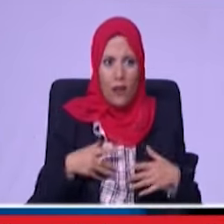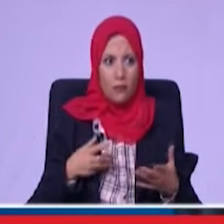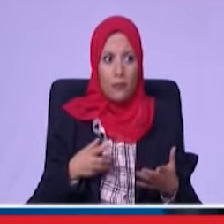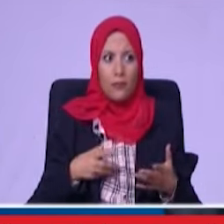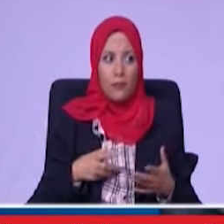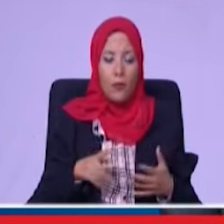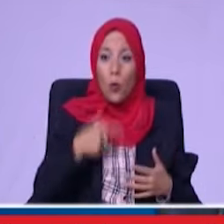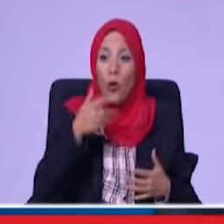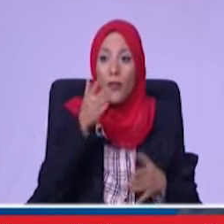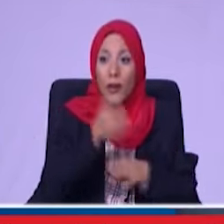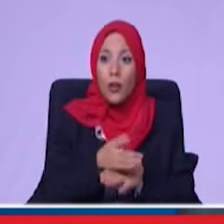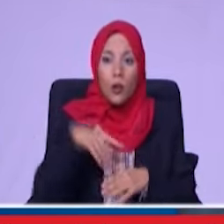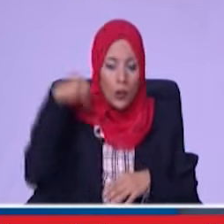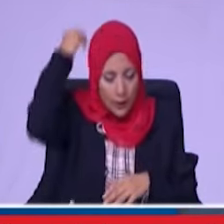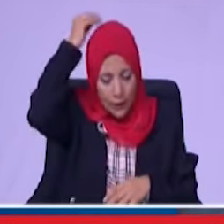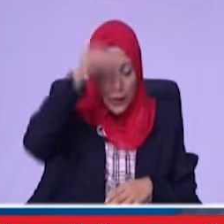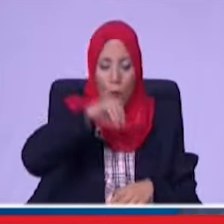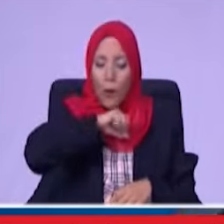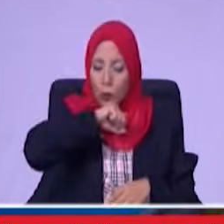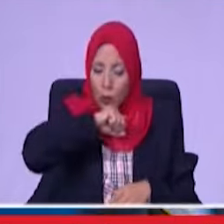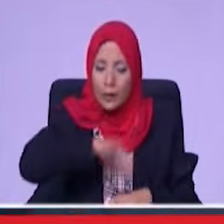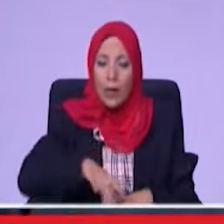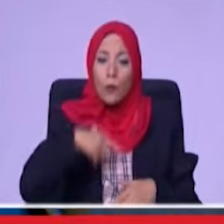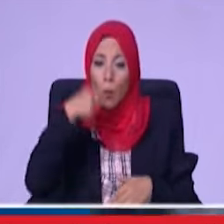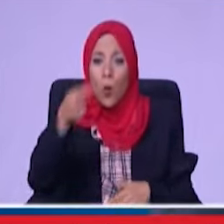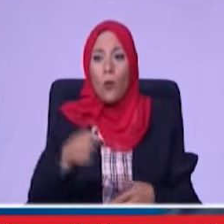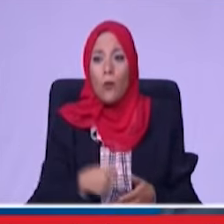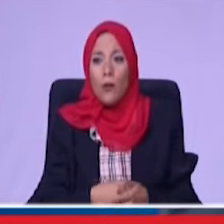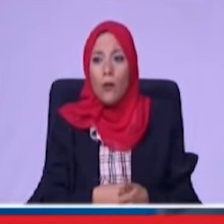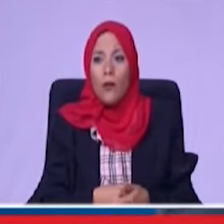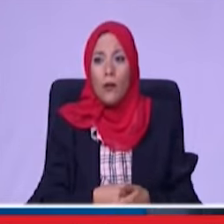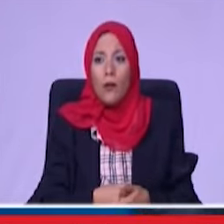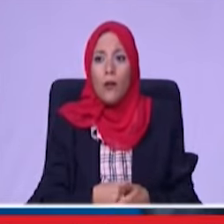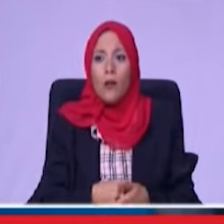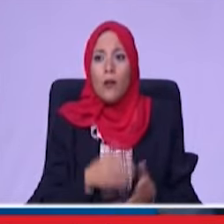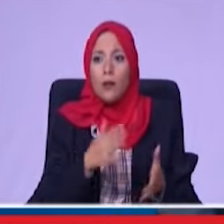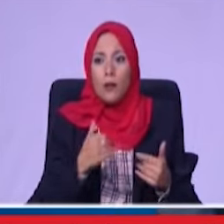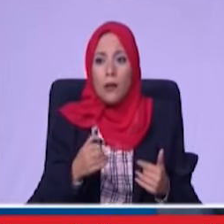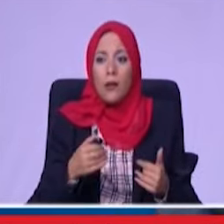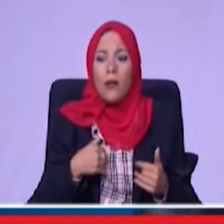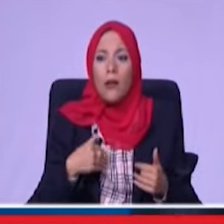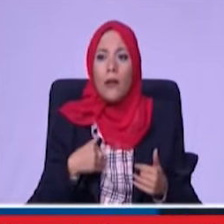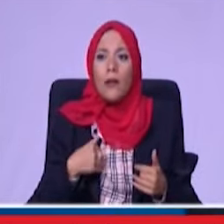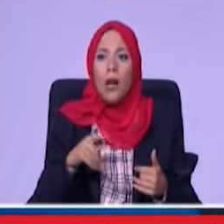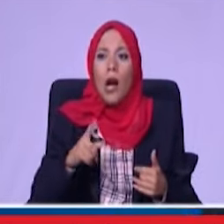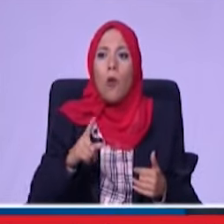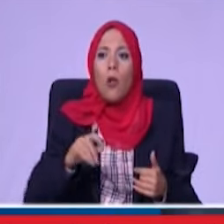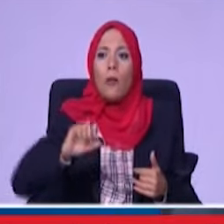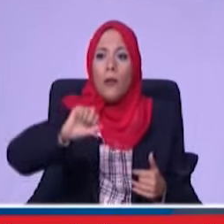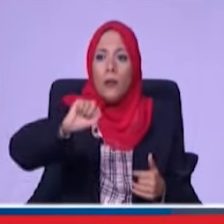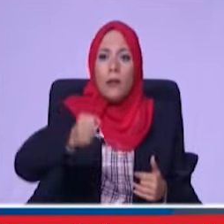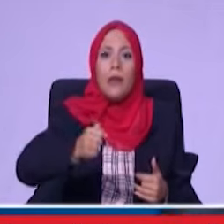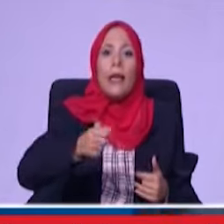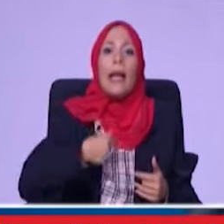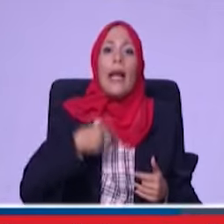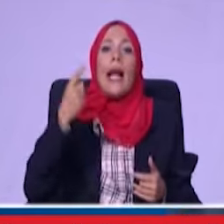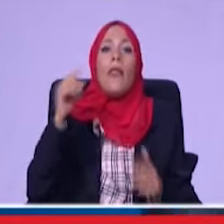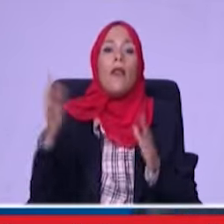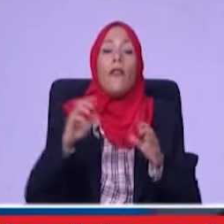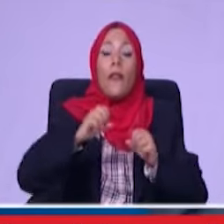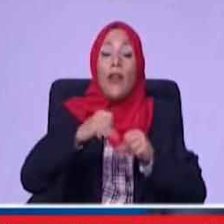فالروح لمين؟ لسيدنا النبي محمد صلى الله عليه وسلم. فيجي سيدنا النبي محمد يقول انا اول من يحرك حلق الجنه فيفتح